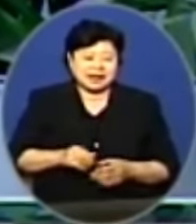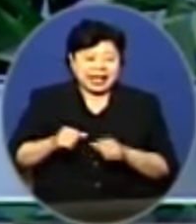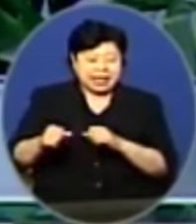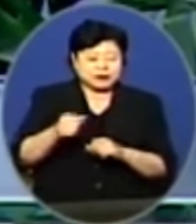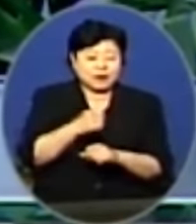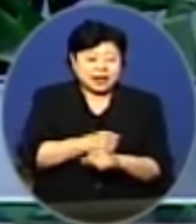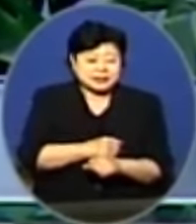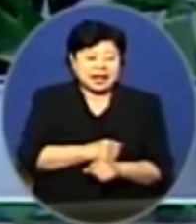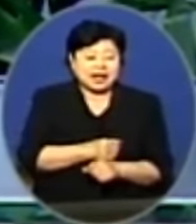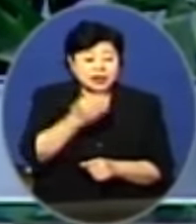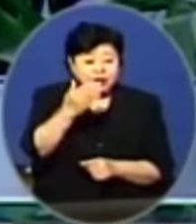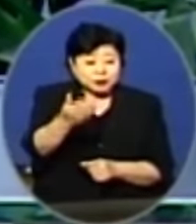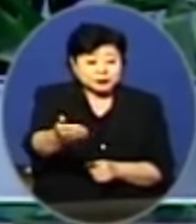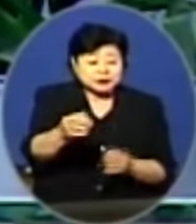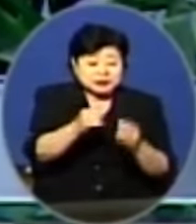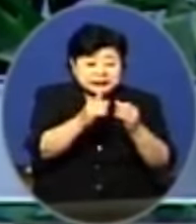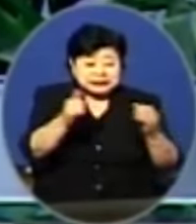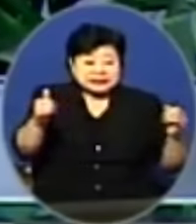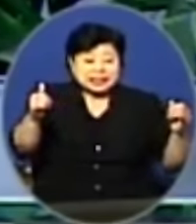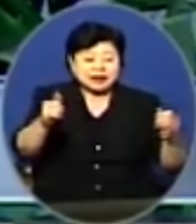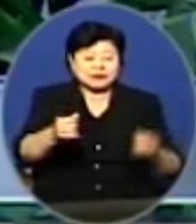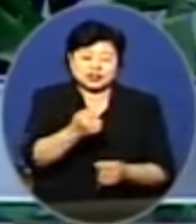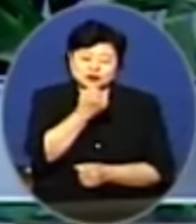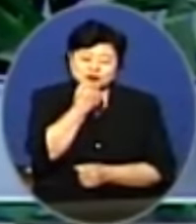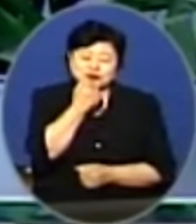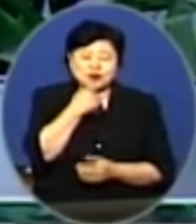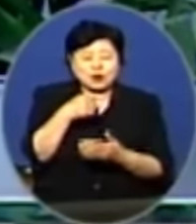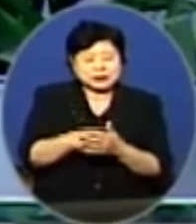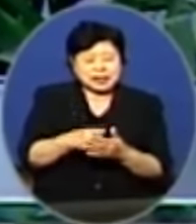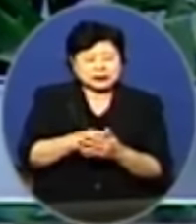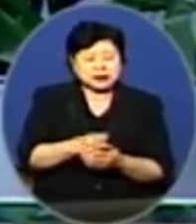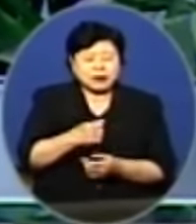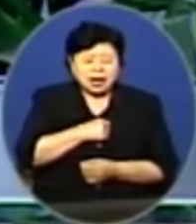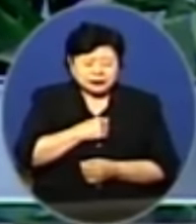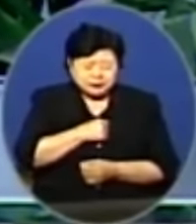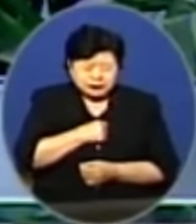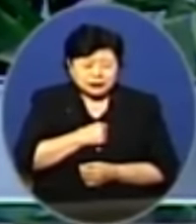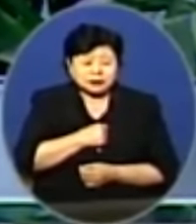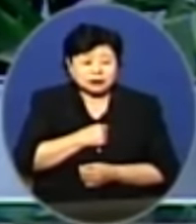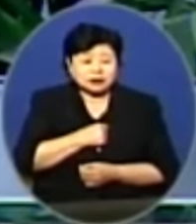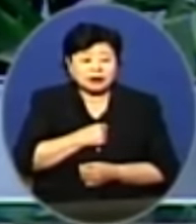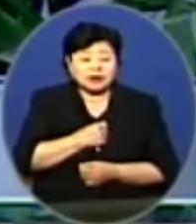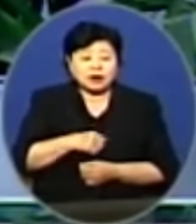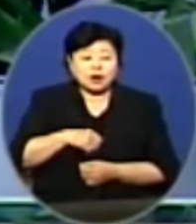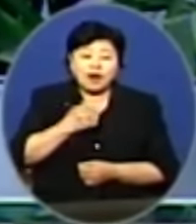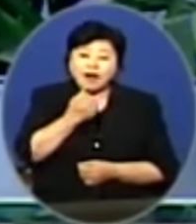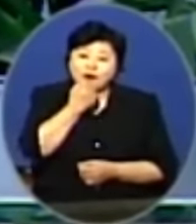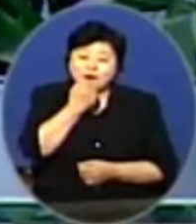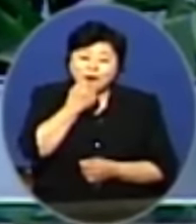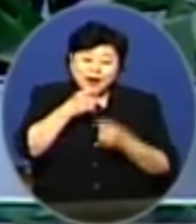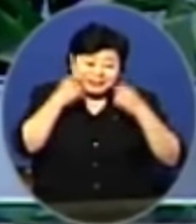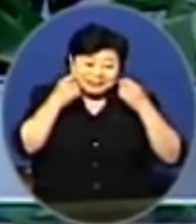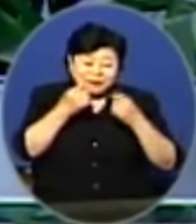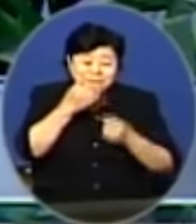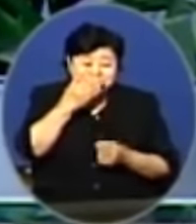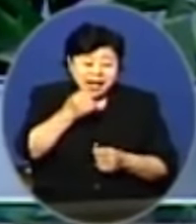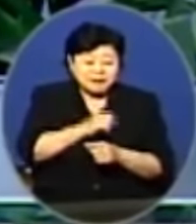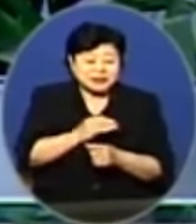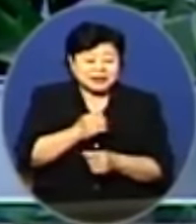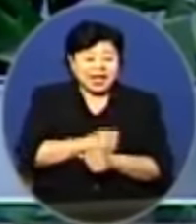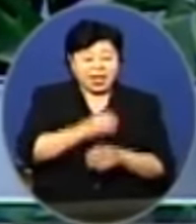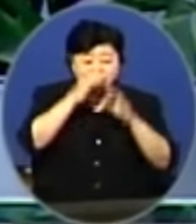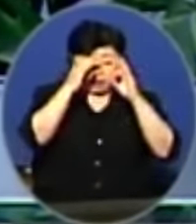나가자. 그래서 여러분이 사람들이 다 웃고 탄식하고 가슴을 쳤는데도 웃고 즐거워하고 할 수 있다 하면